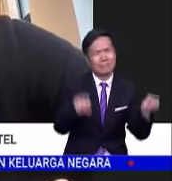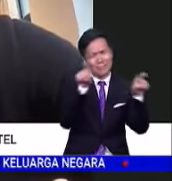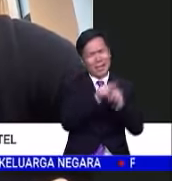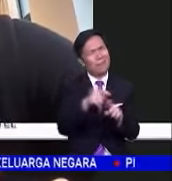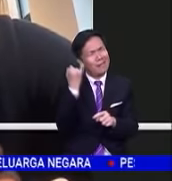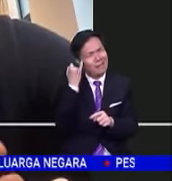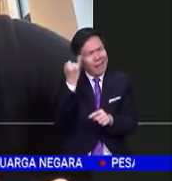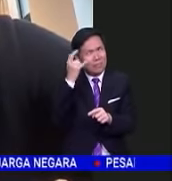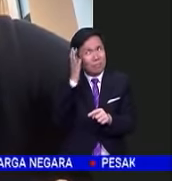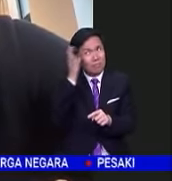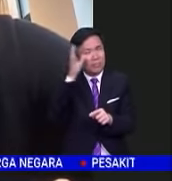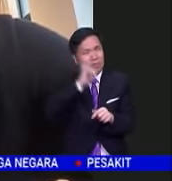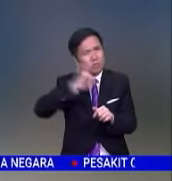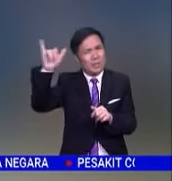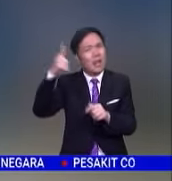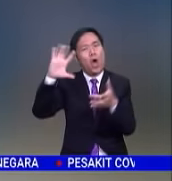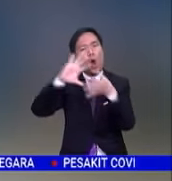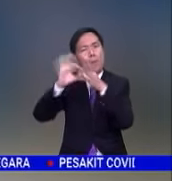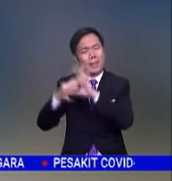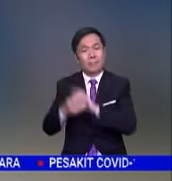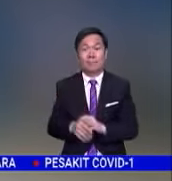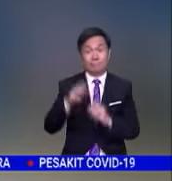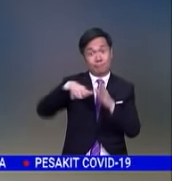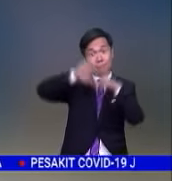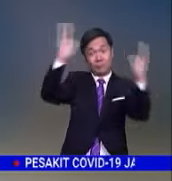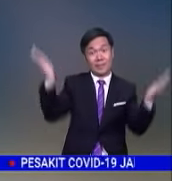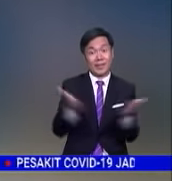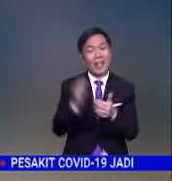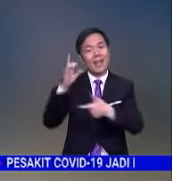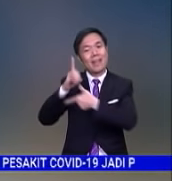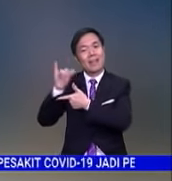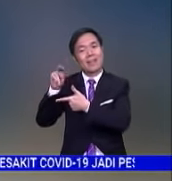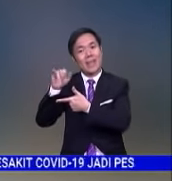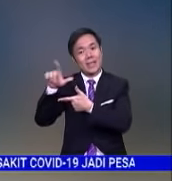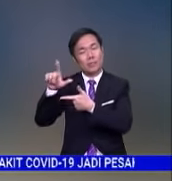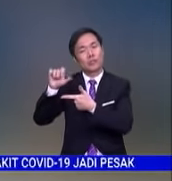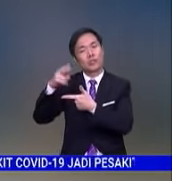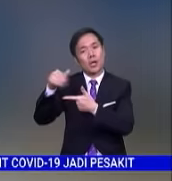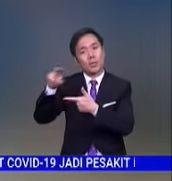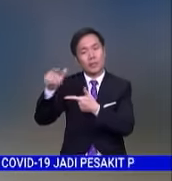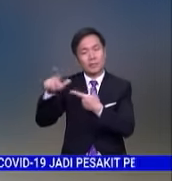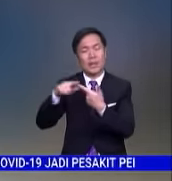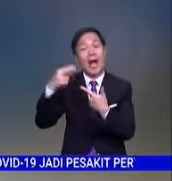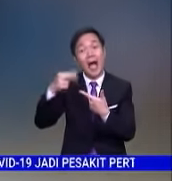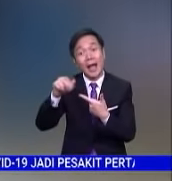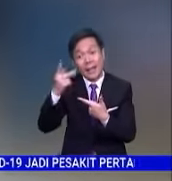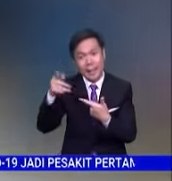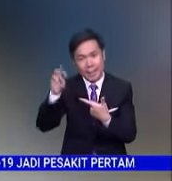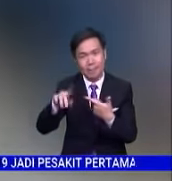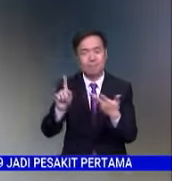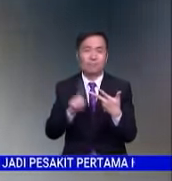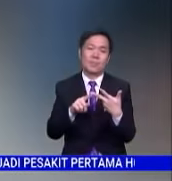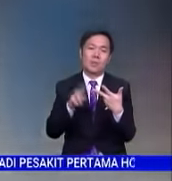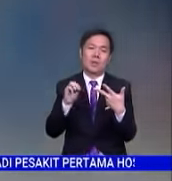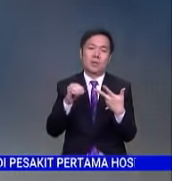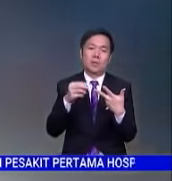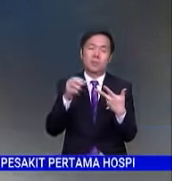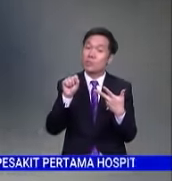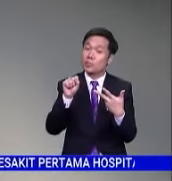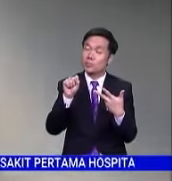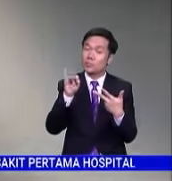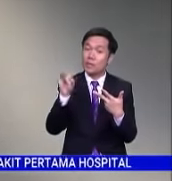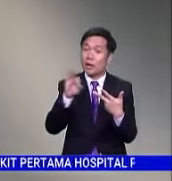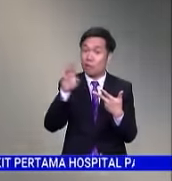atlet negara yang sedang bersaing di luar negara adalah Daniel Syahmi Ahmad Syahril, Hakim Danish Ramli, Muhammad Syahrul